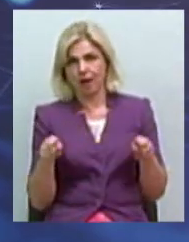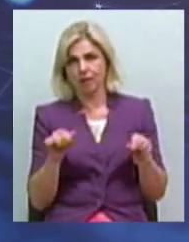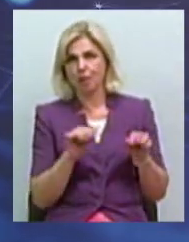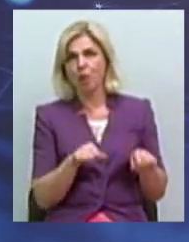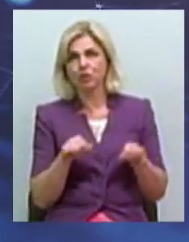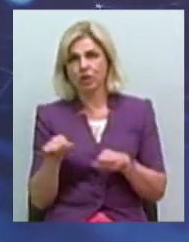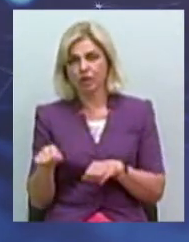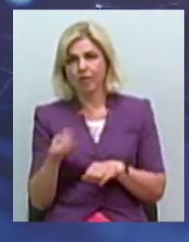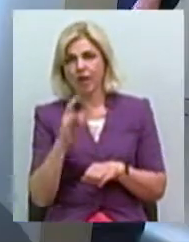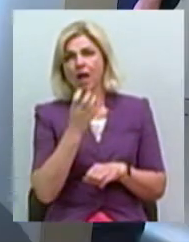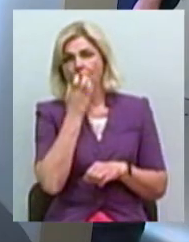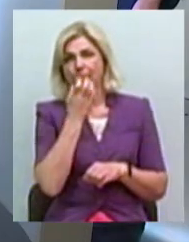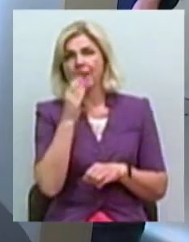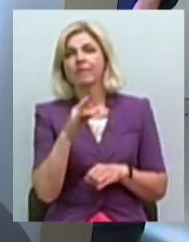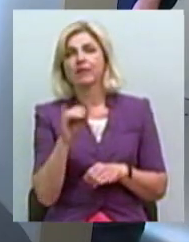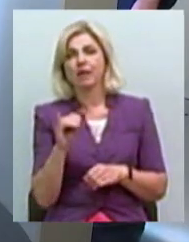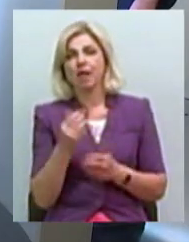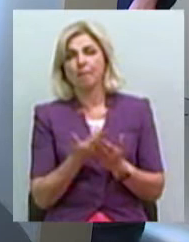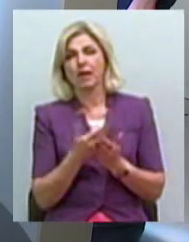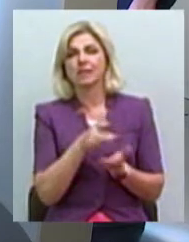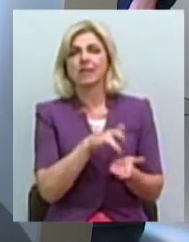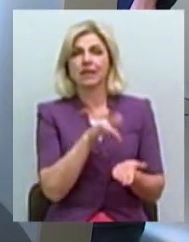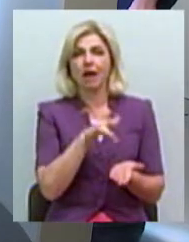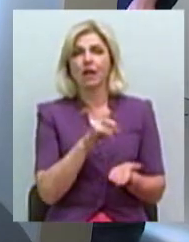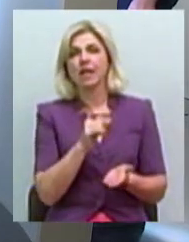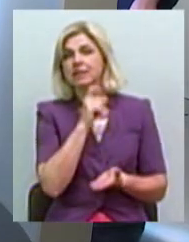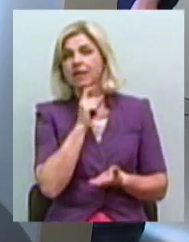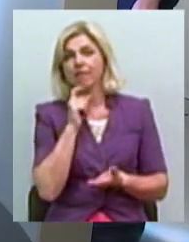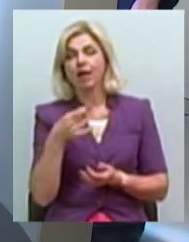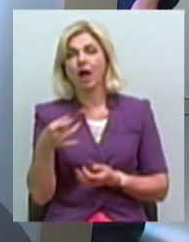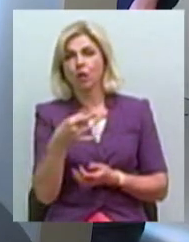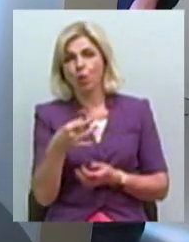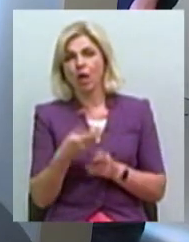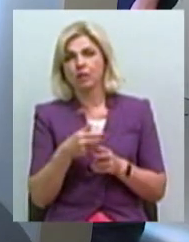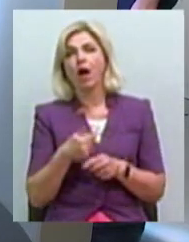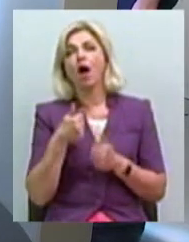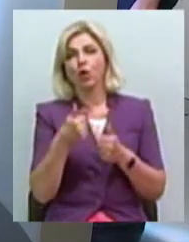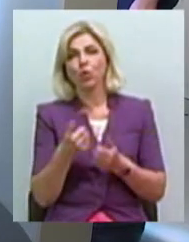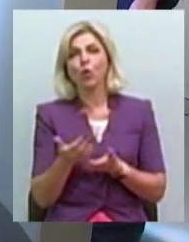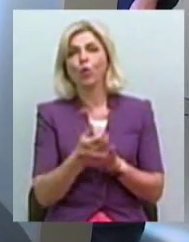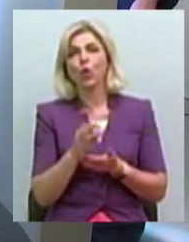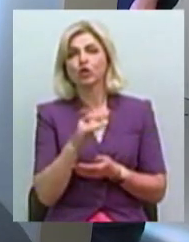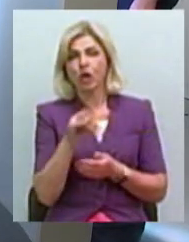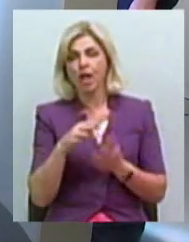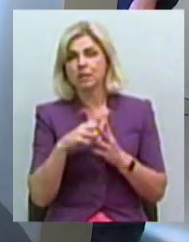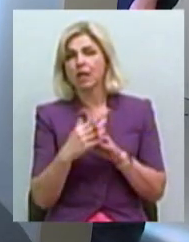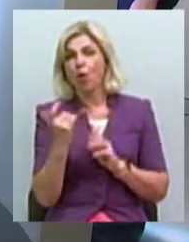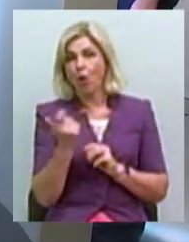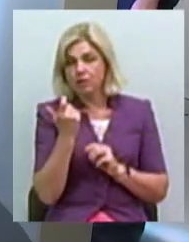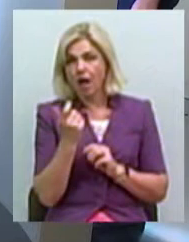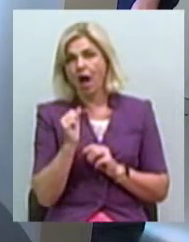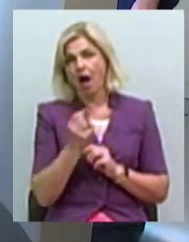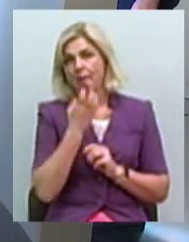так. На півдні. Якщо на, ну, в центральних районах і в фінічних це добрі врожаї, сільське господарство, то в тих